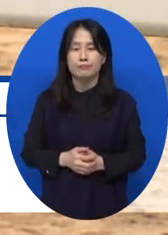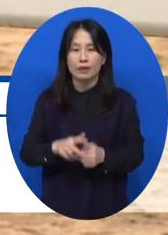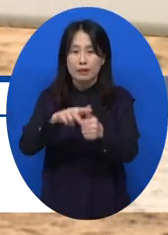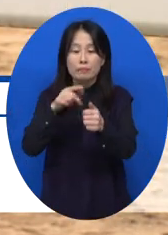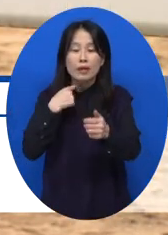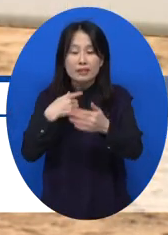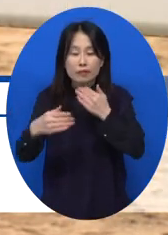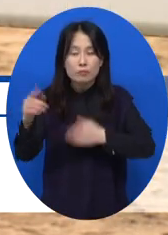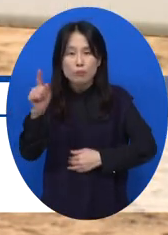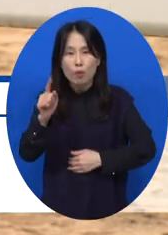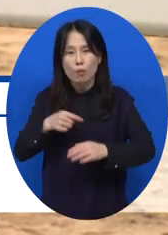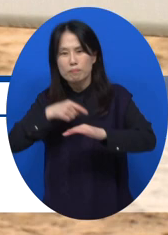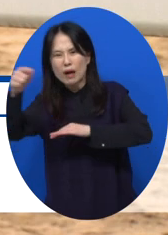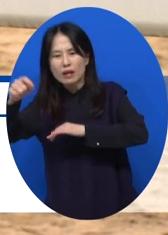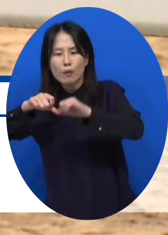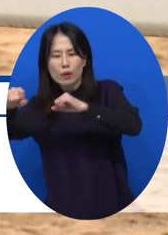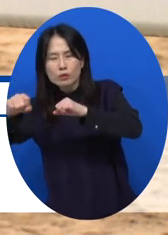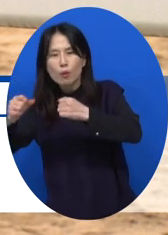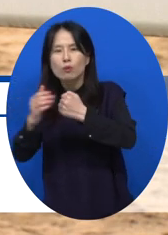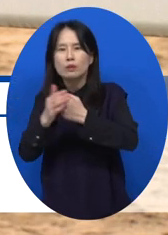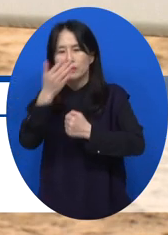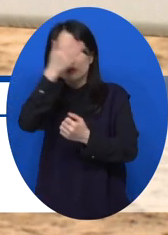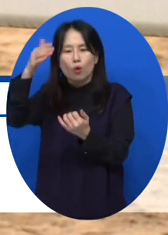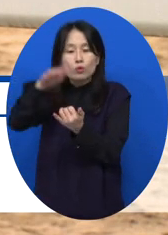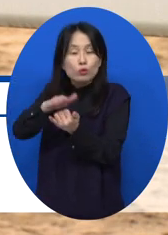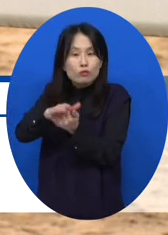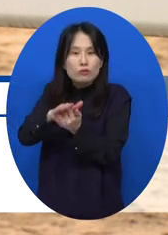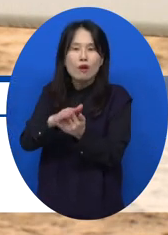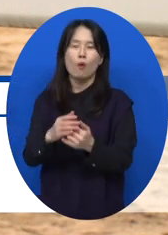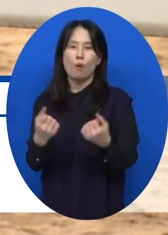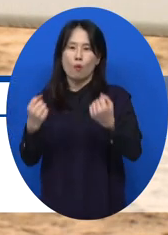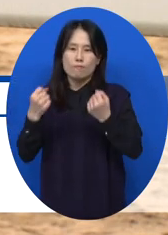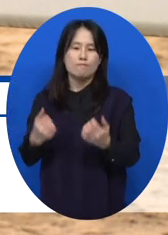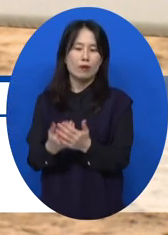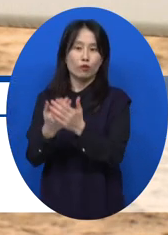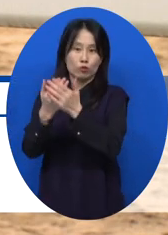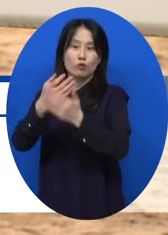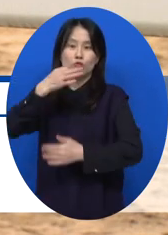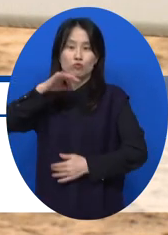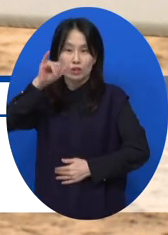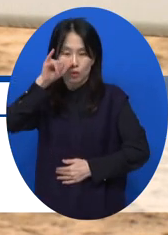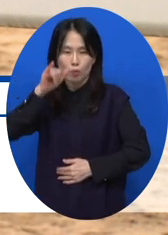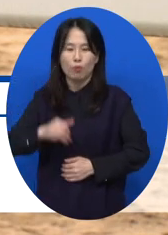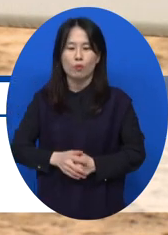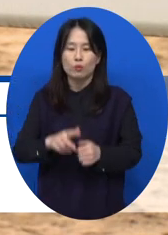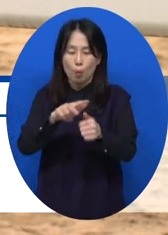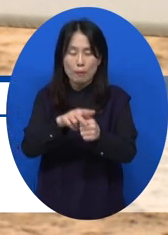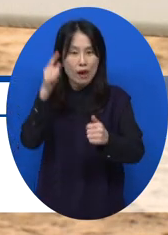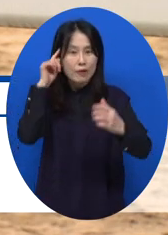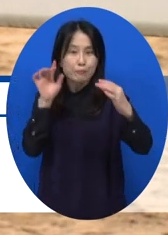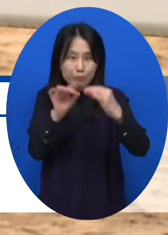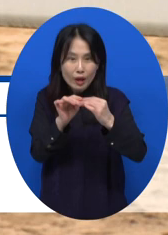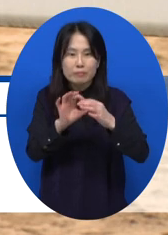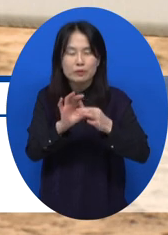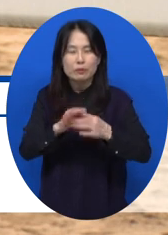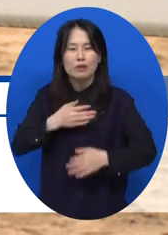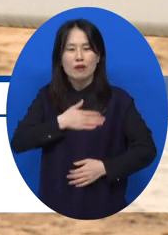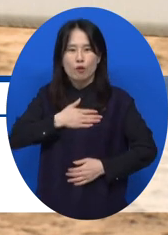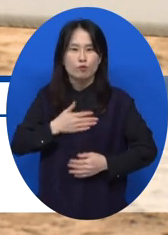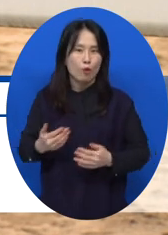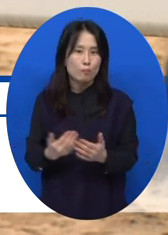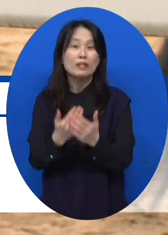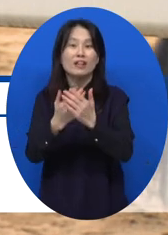승마체험은 야외활동으로 인한 청소년들의 체력증진뿐만 아니라 마이가의 교감을 통한 정서